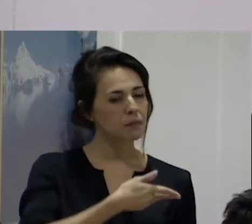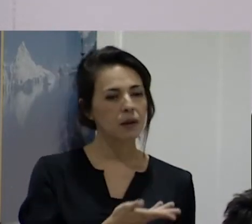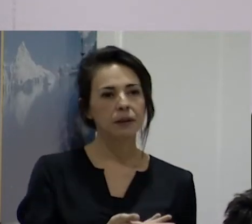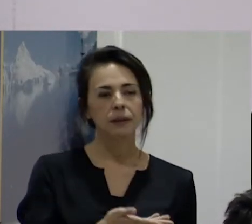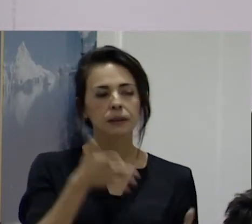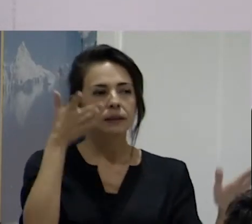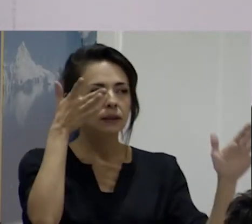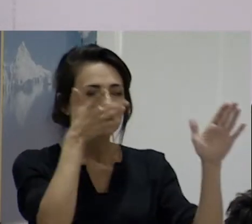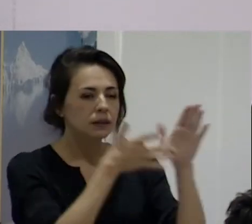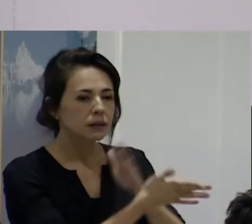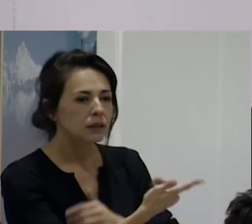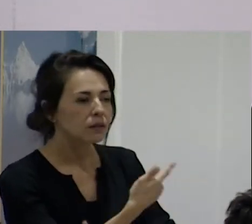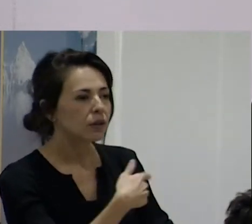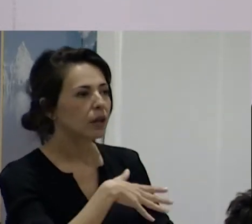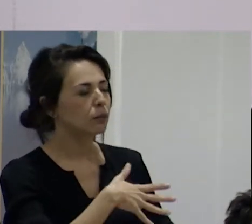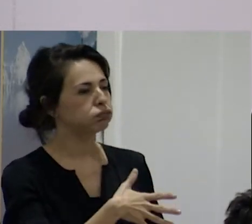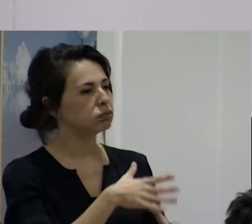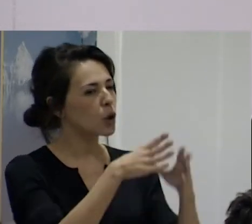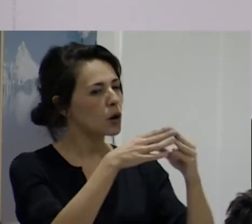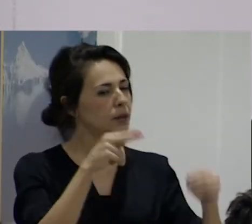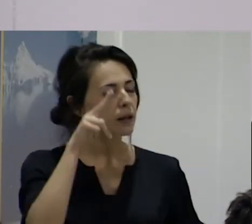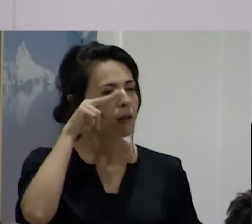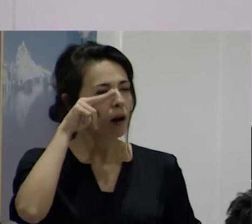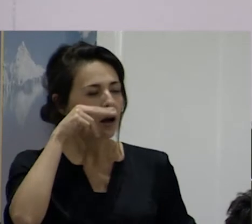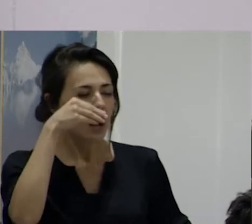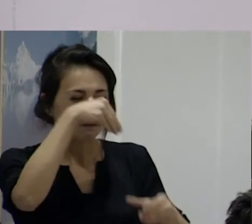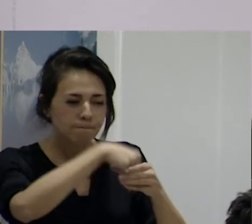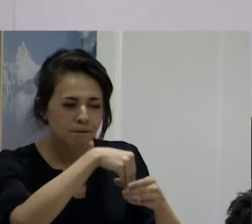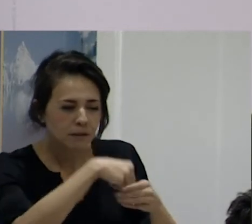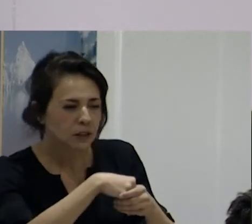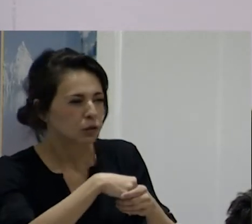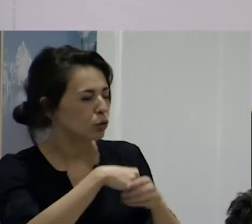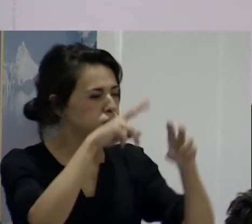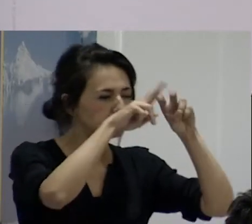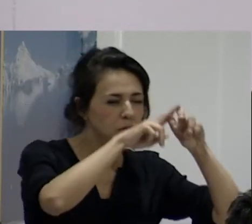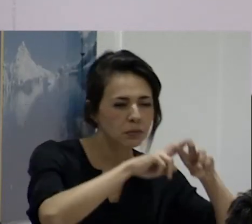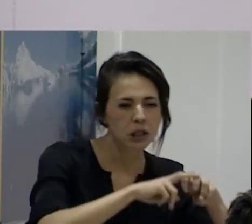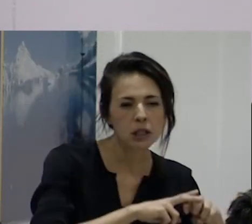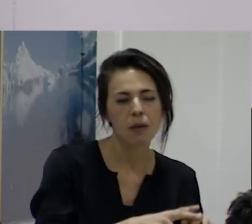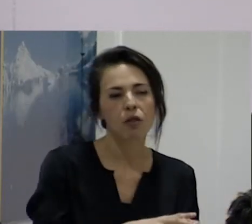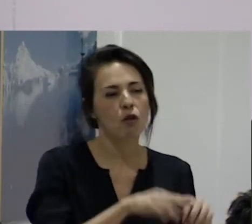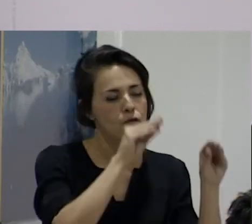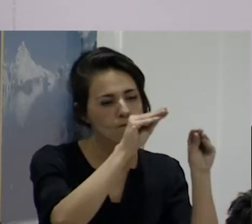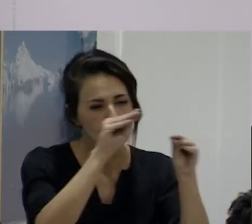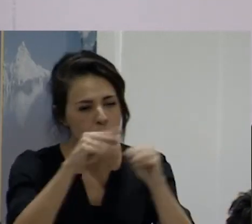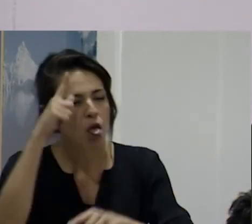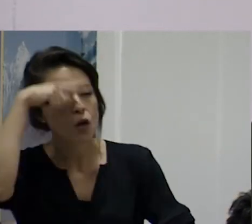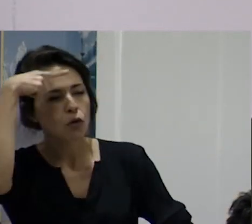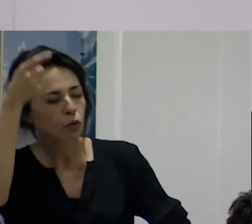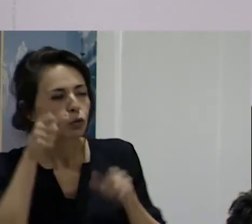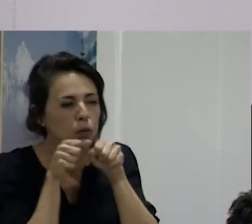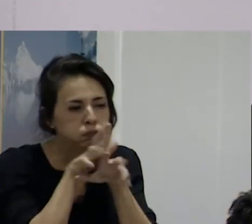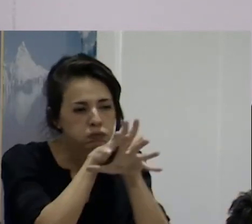que l'equip de govern de la Universitat d'Alacant fa per la cultura, la formació, la investigació i la transferència de coneixement a la